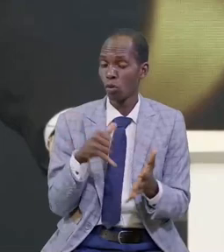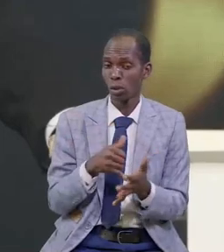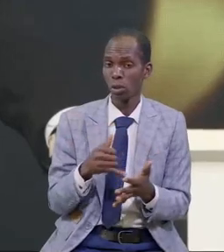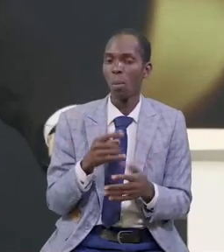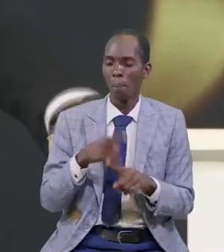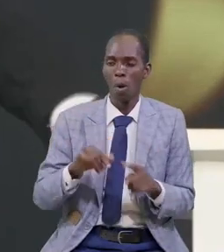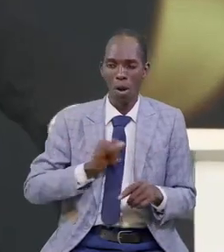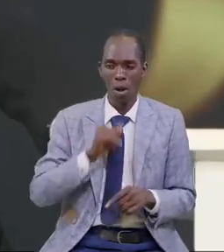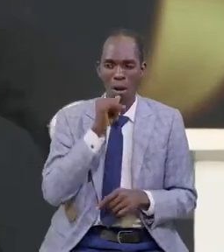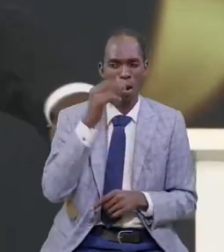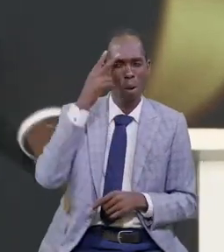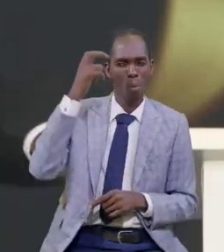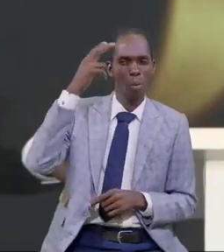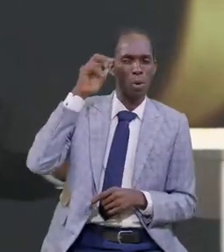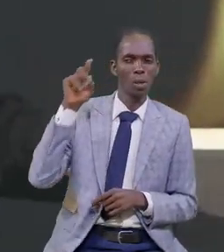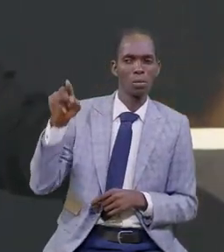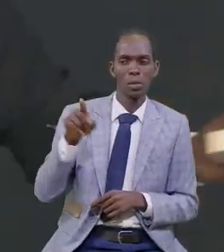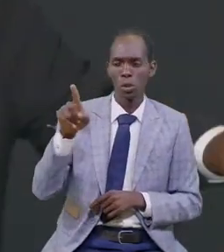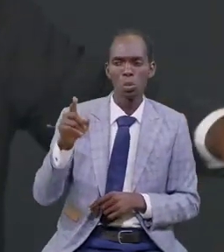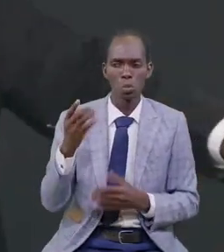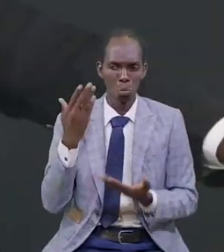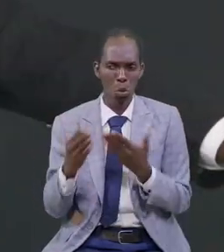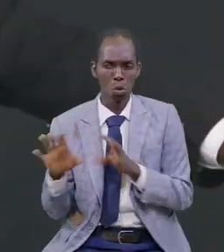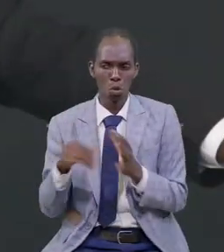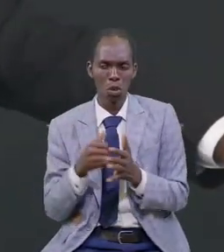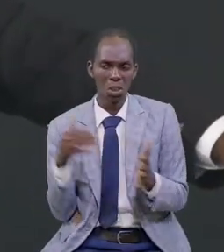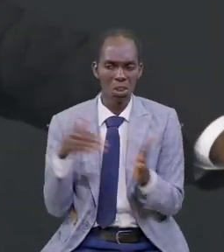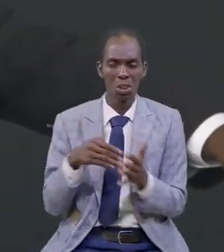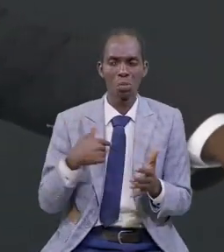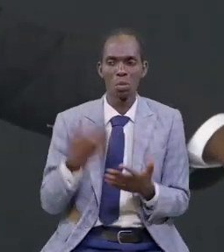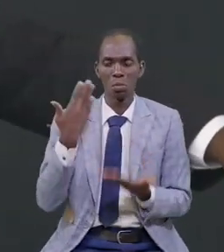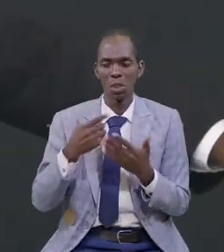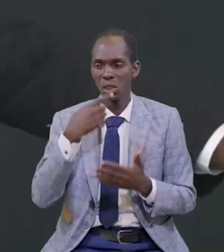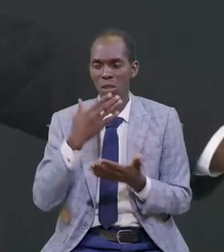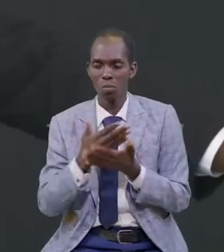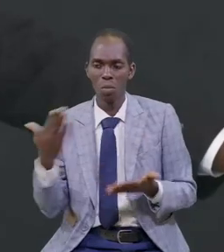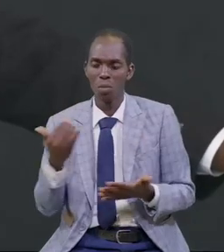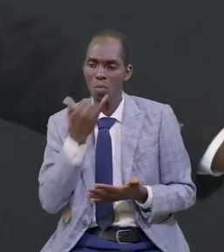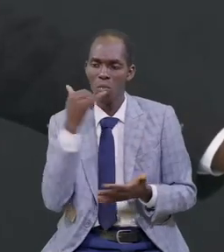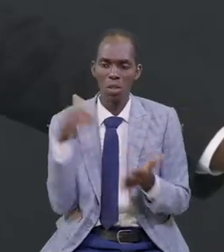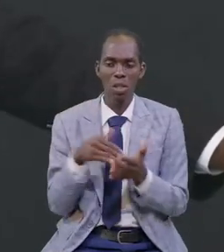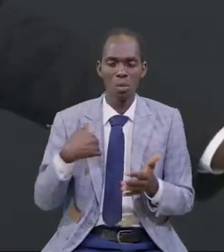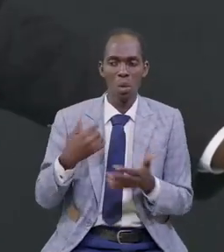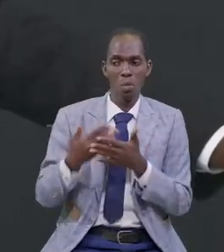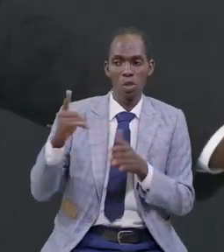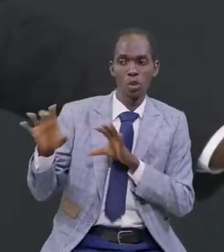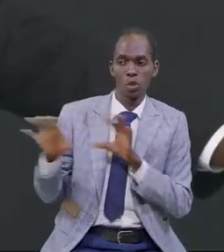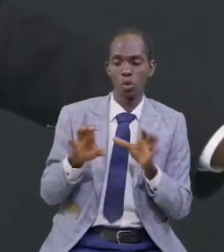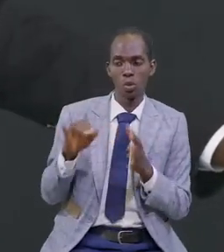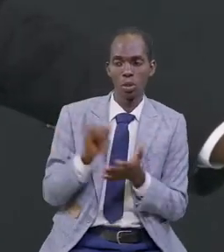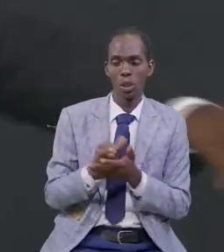il ne l'a pas fait mais il pourrait faire quelque chose contre moi il pourrait dire quelque chose contre moi mais avant de le faire la